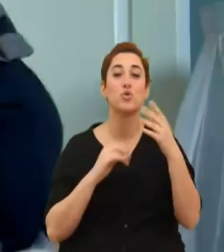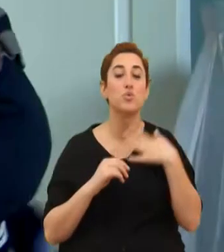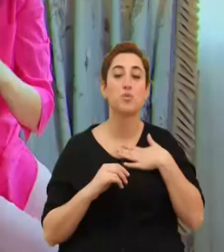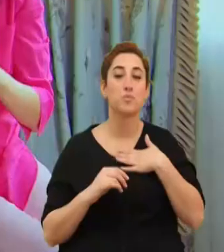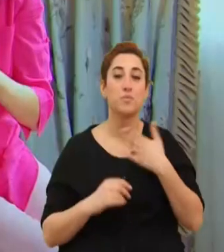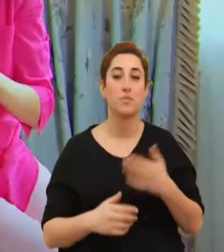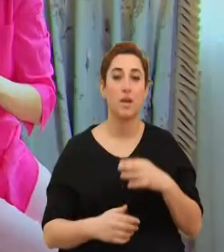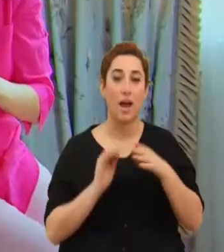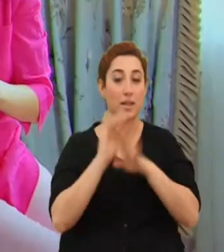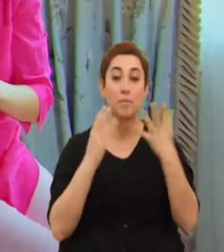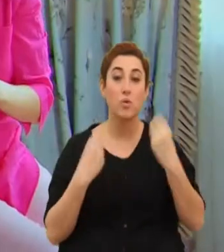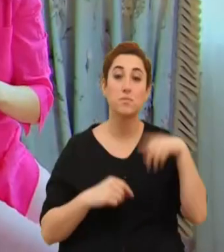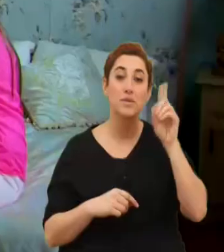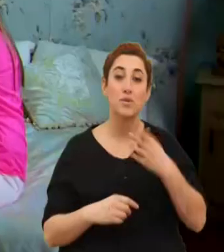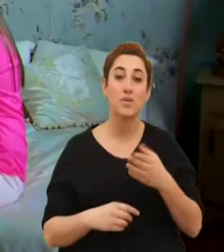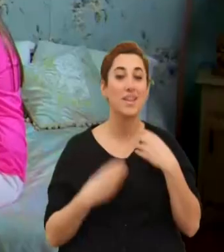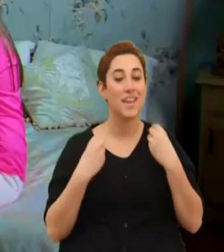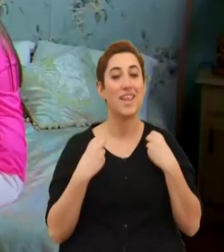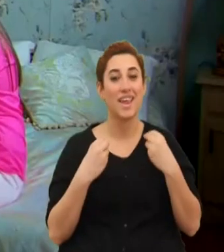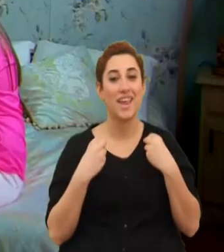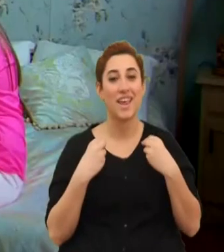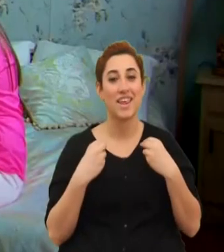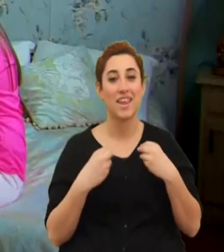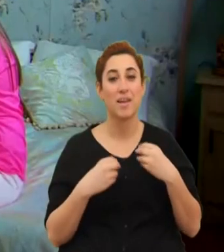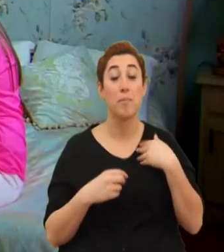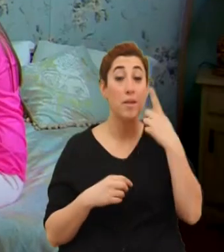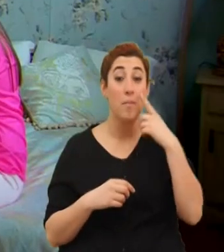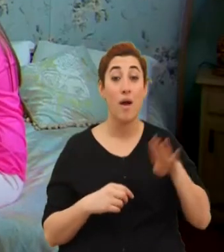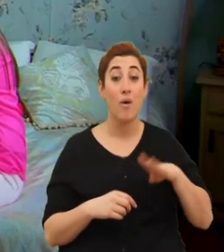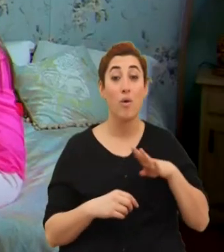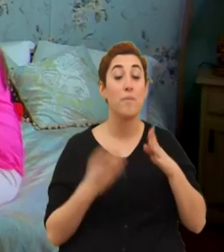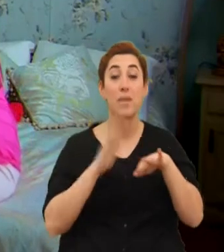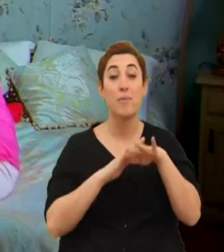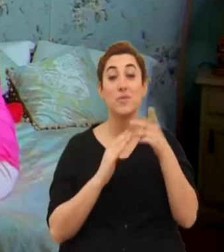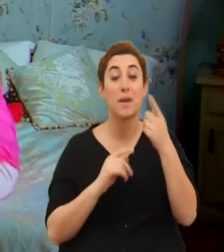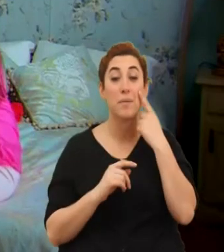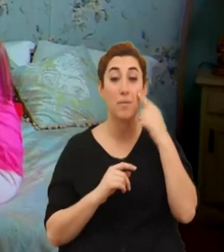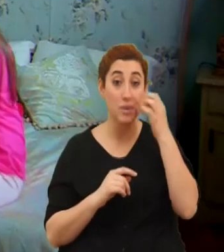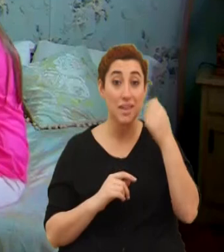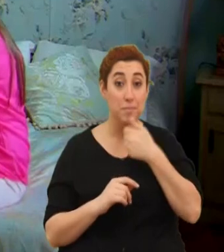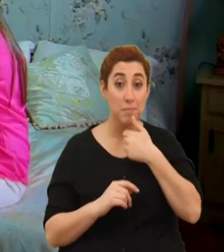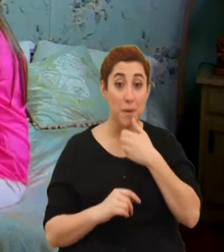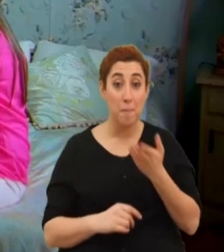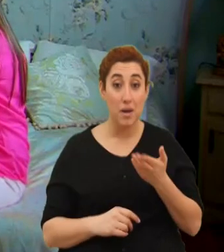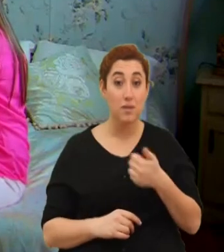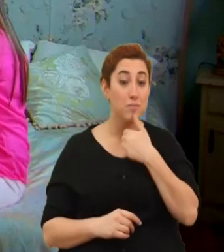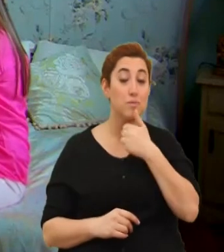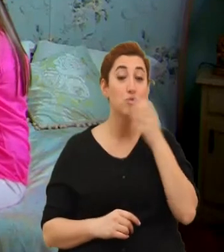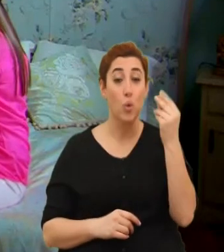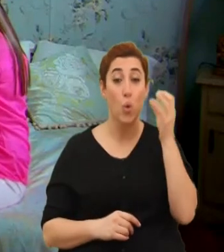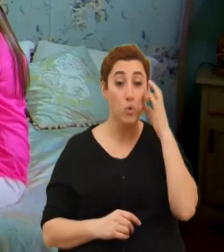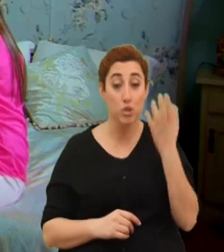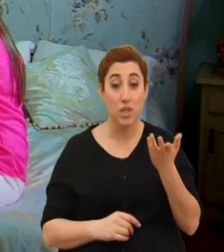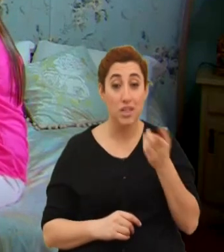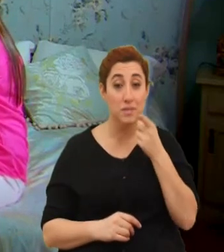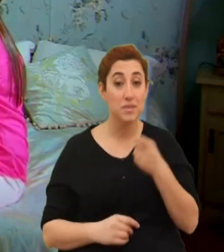paşam? He? Hayatım nasıl geçti günün? İyi. Şişt, bana bak oğlum. Hiç bakmıyor. Ne yapıyorsun sen bakayım? Özledin mi babayı? Baba seni çok